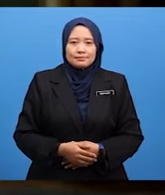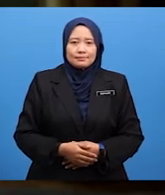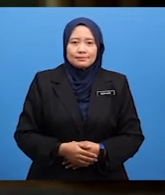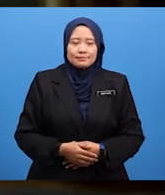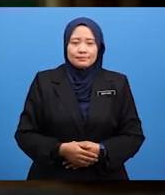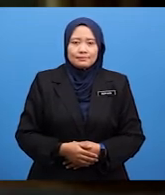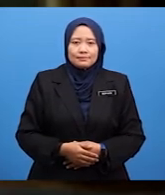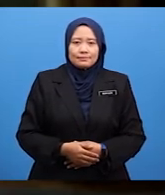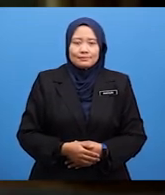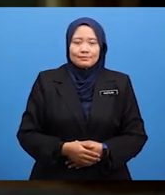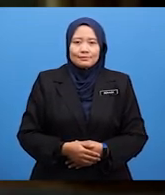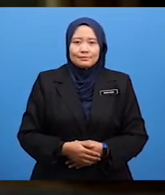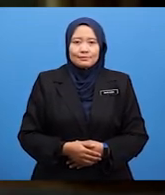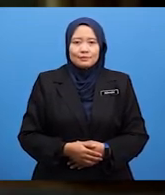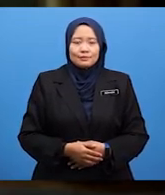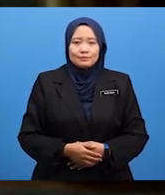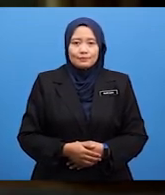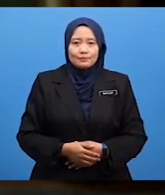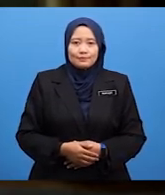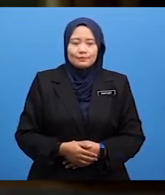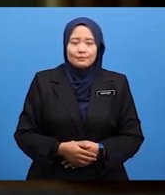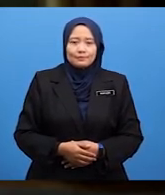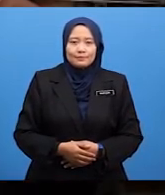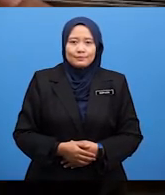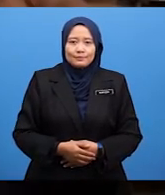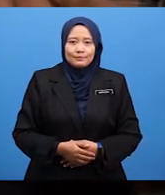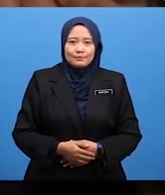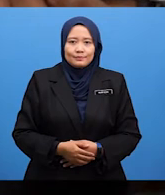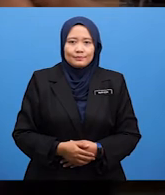Haziq mainkan skill C major yang penuh.